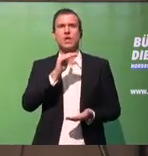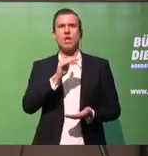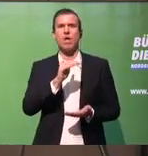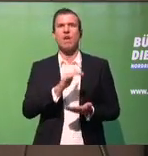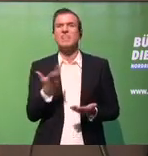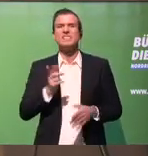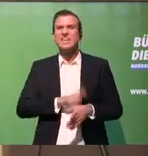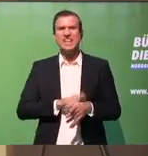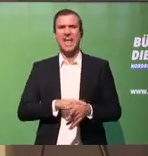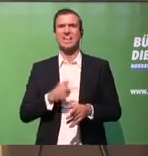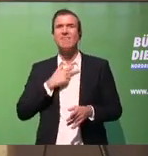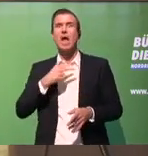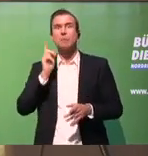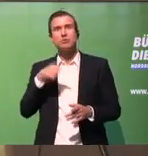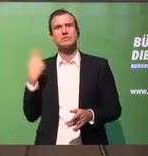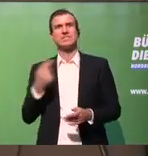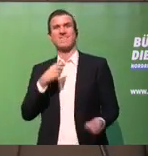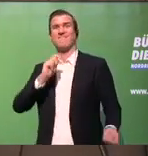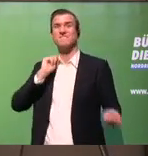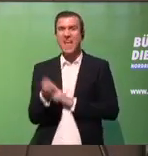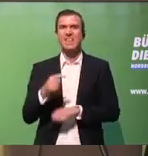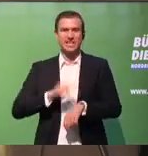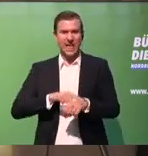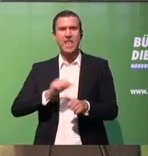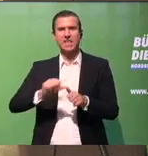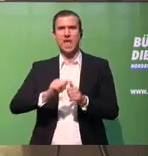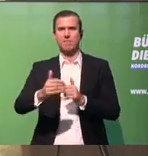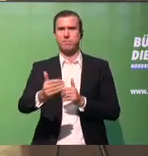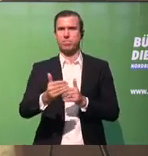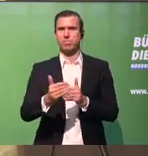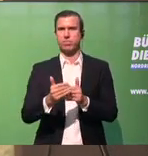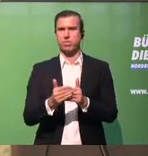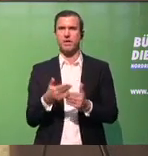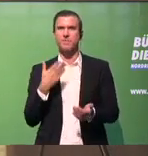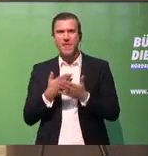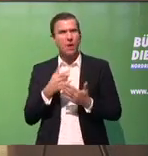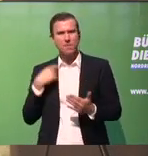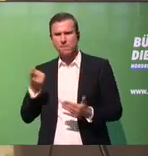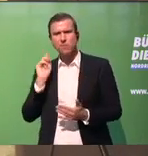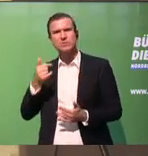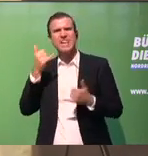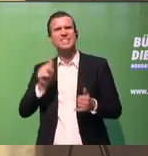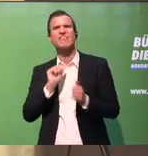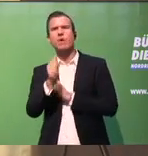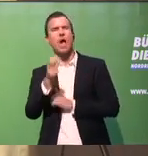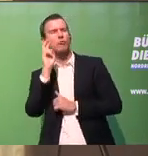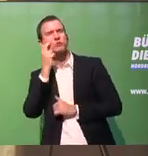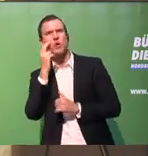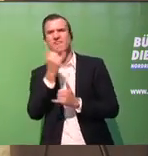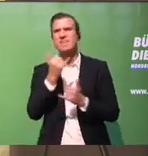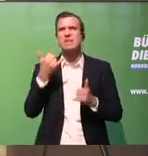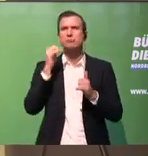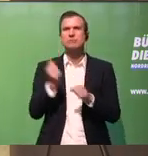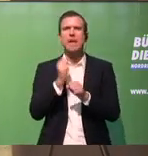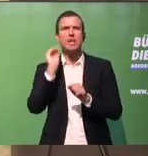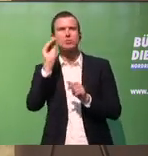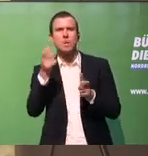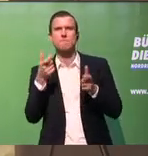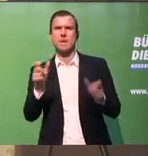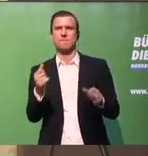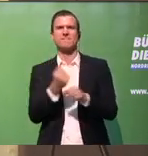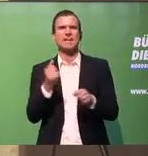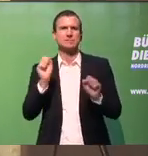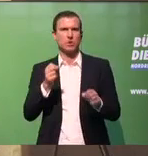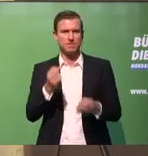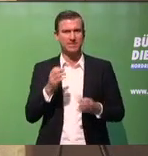die Zeit überhaupt noch wirklich einen relevanten Wandel hinzukriegen. Das heißt, wir müssen uns vorsorgen, wir müssen Vorsorge treffen auf das, was da auf uns zukommen kann.